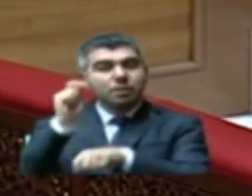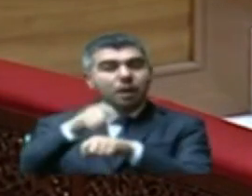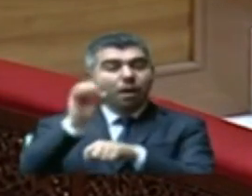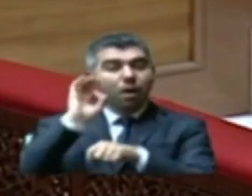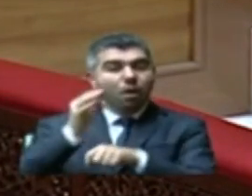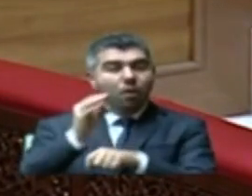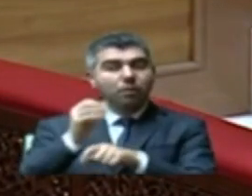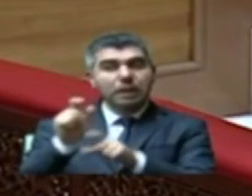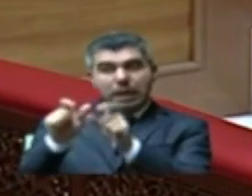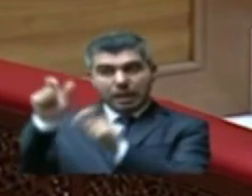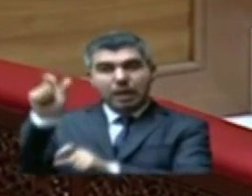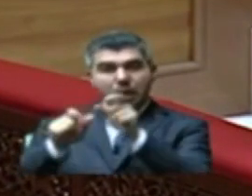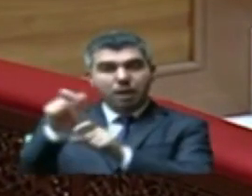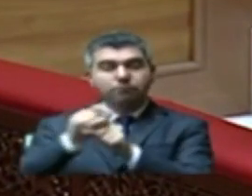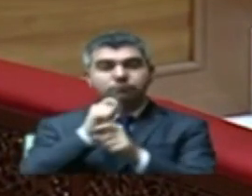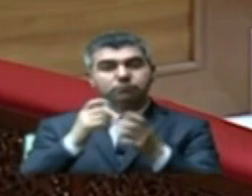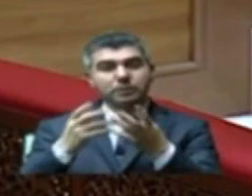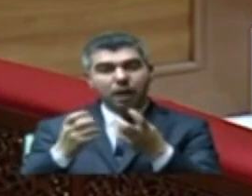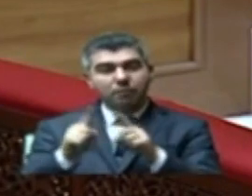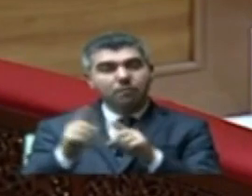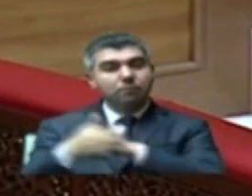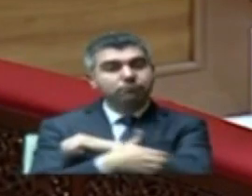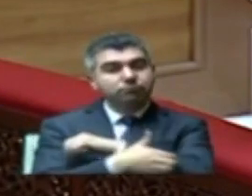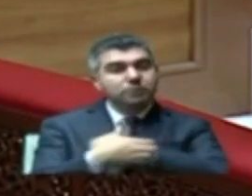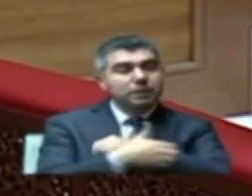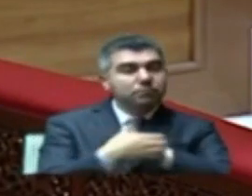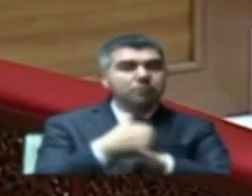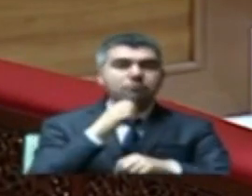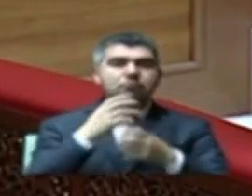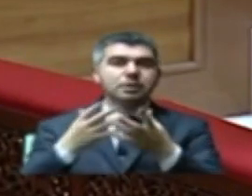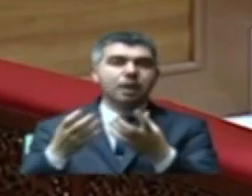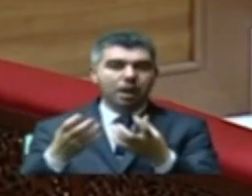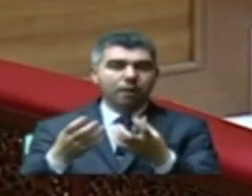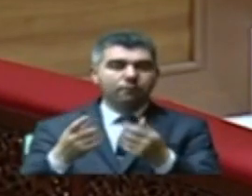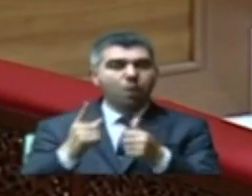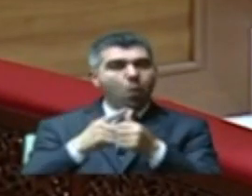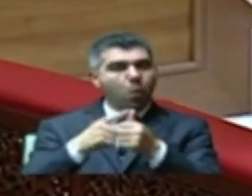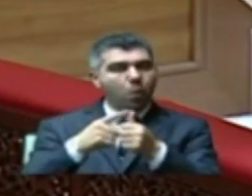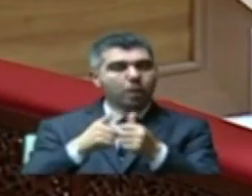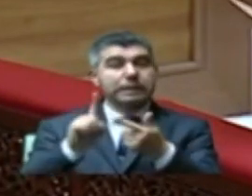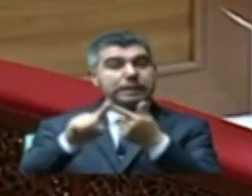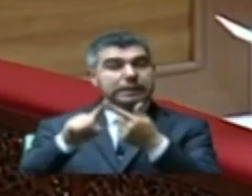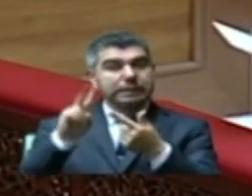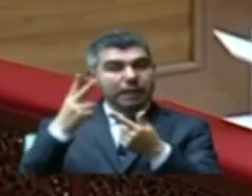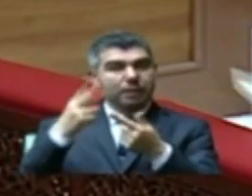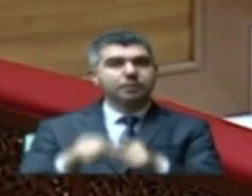هذه الشريحة من المجتمع أصبحت تعيش الهشاشة والفقر. هذه وحدة. جوج،